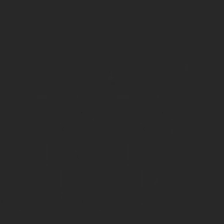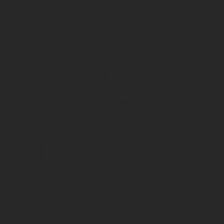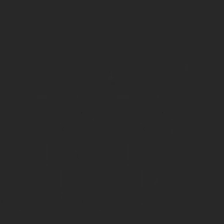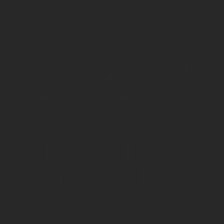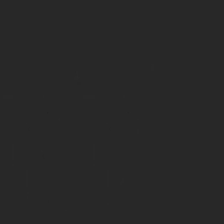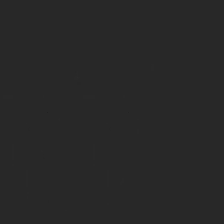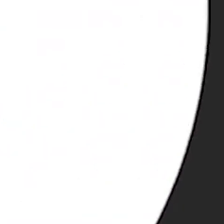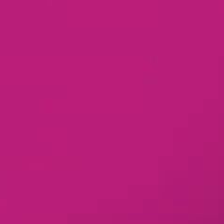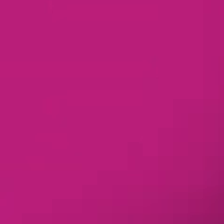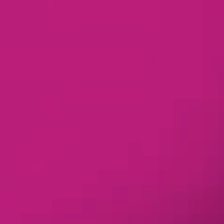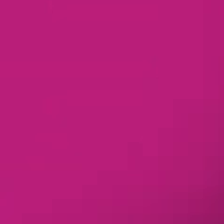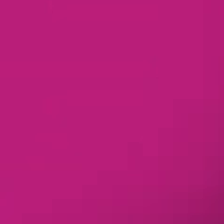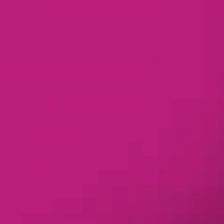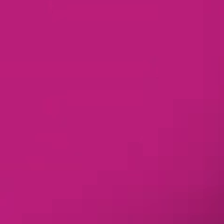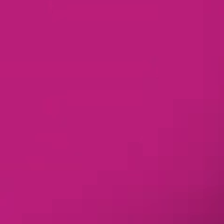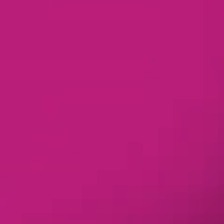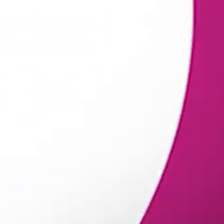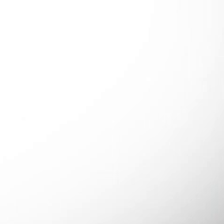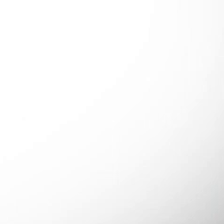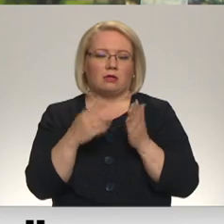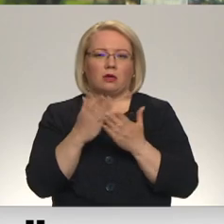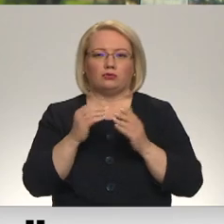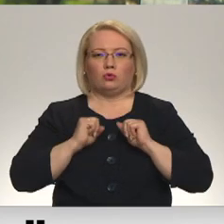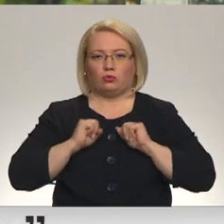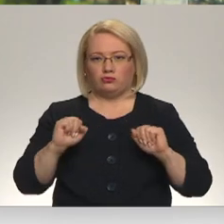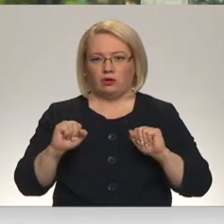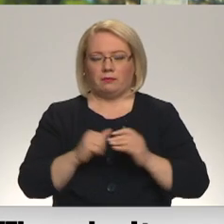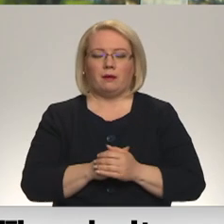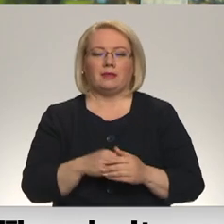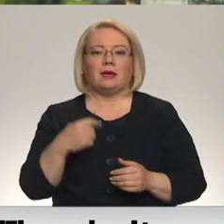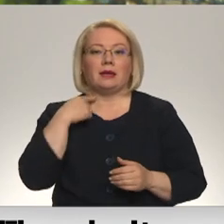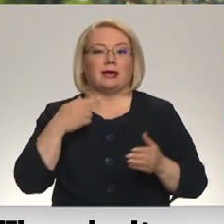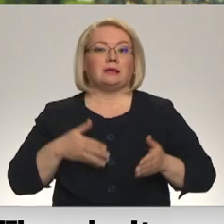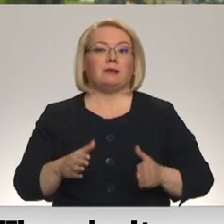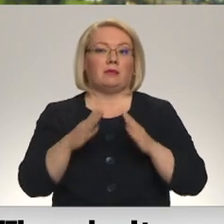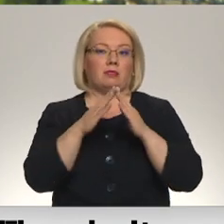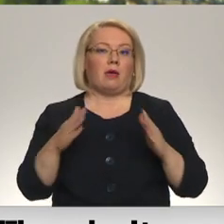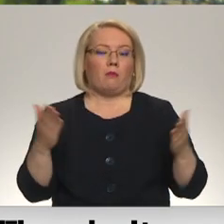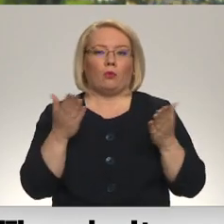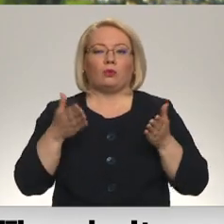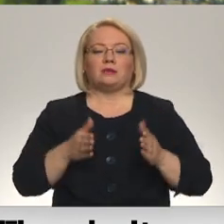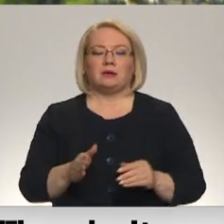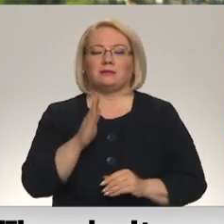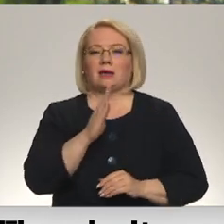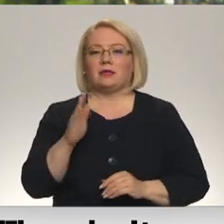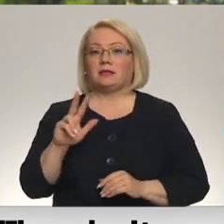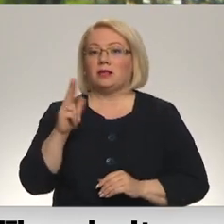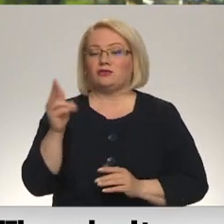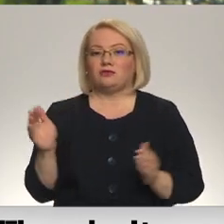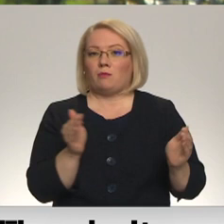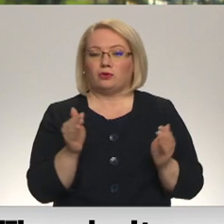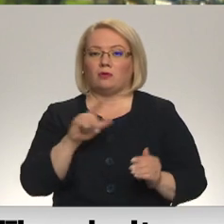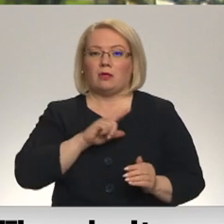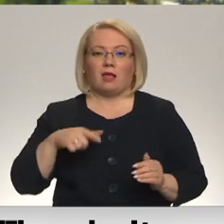Re, viss ēters ir te! Rīgas dzemdību namā, kur nāk pasaulē katrs trešais mazulis Latvijā,